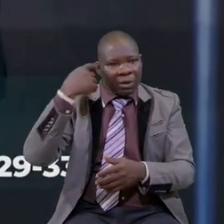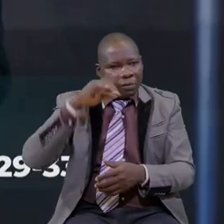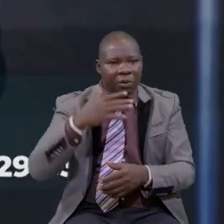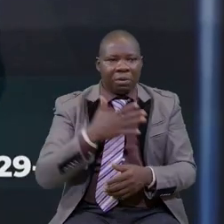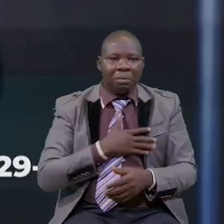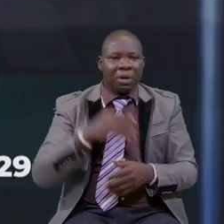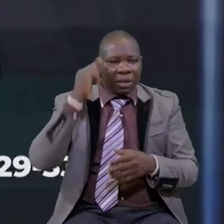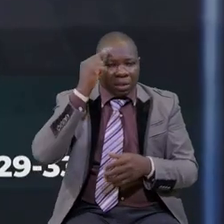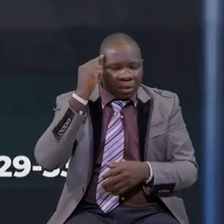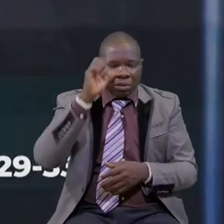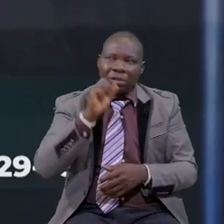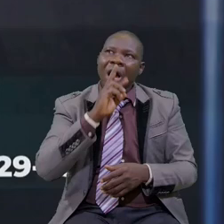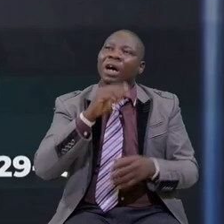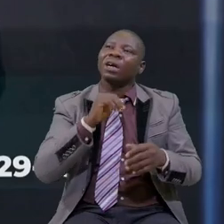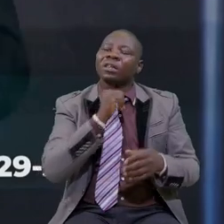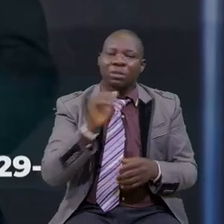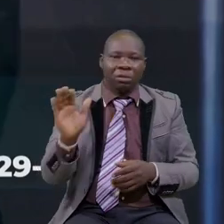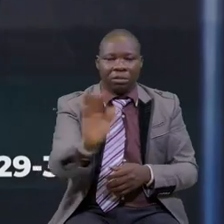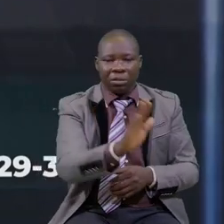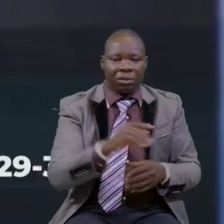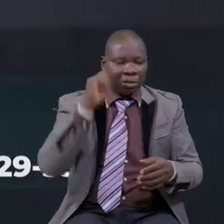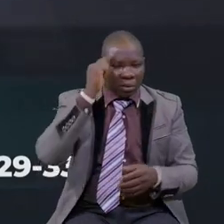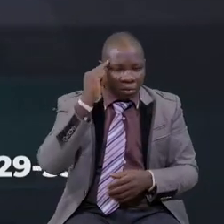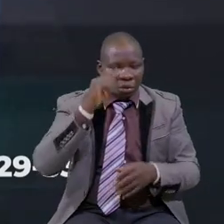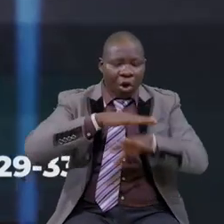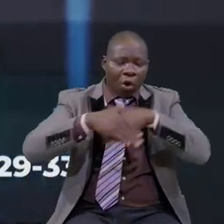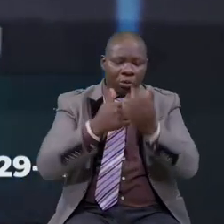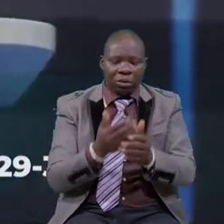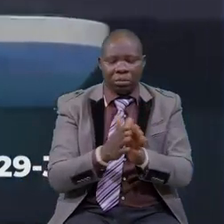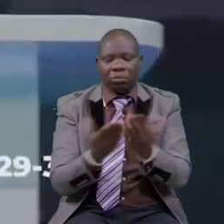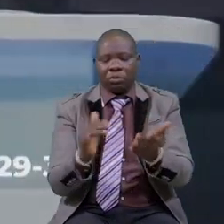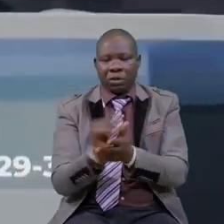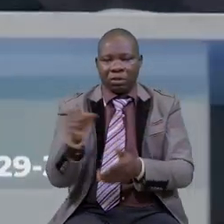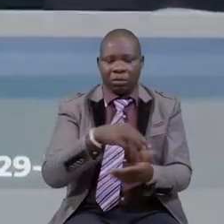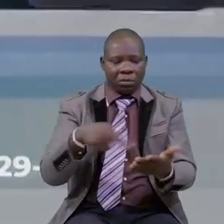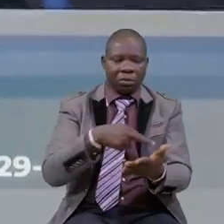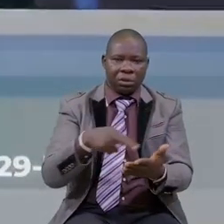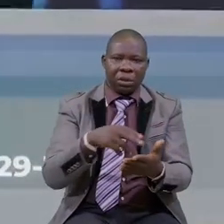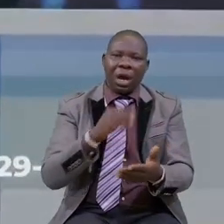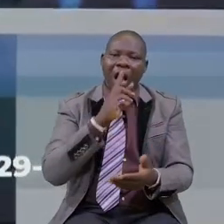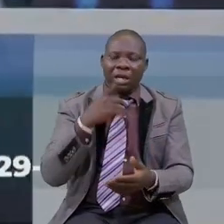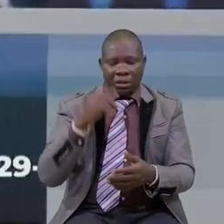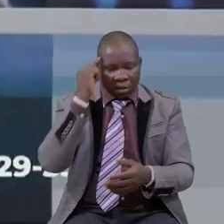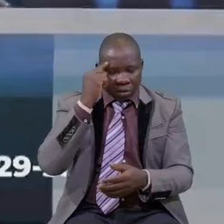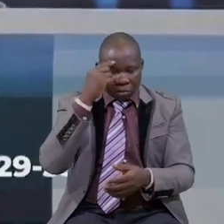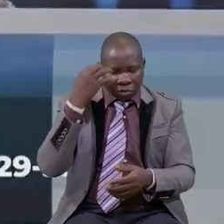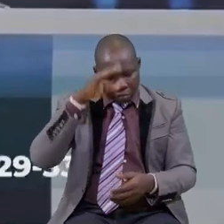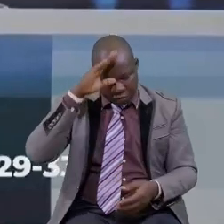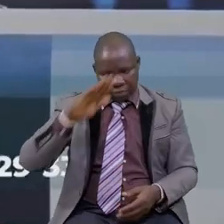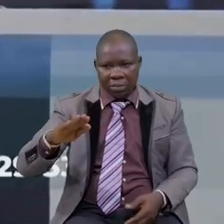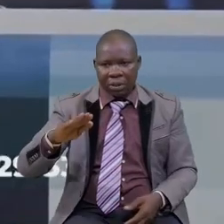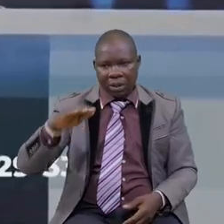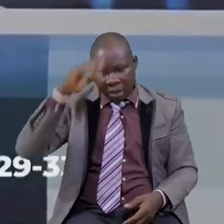pensées ne sont pas vos pensées. Tous les livres que nous lisons, ce sont les pensées des